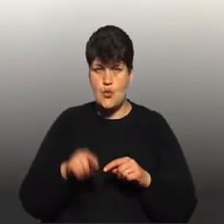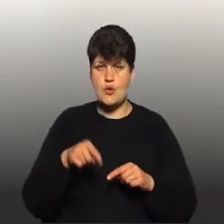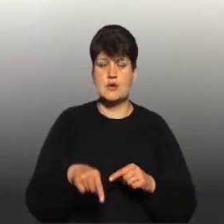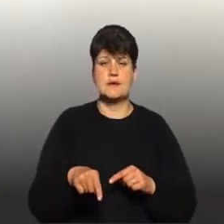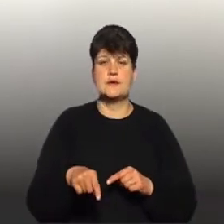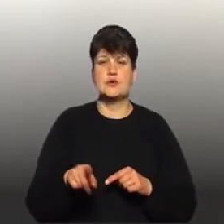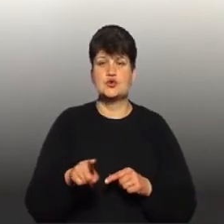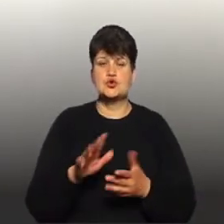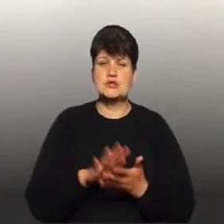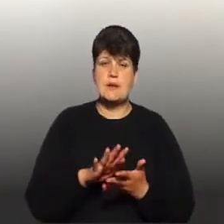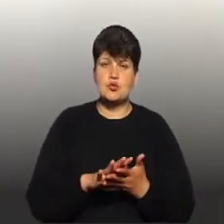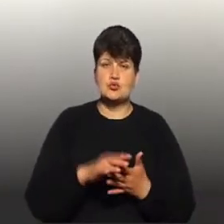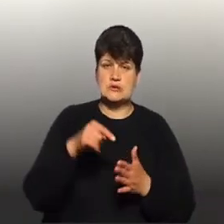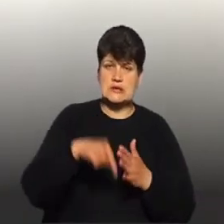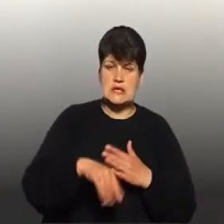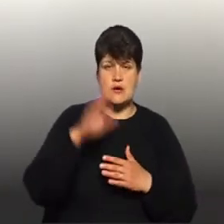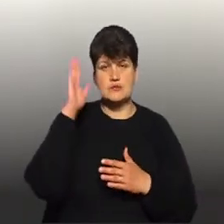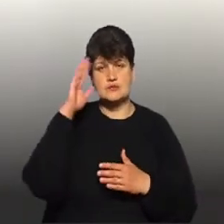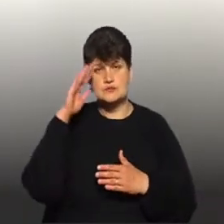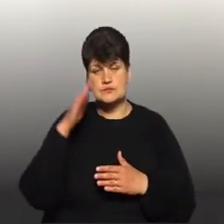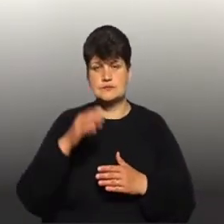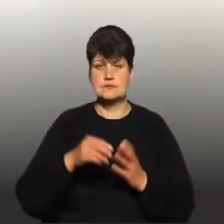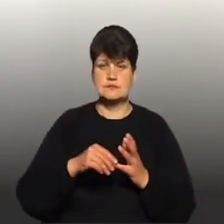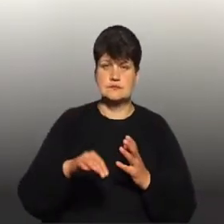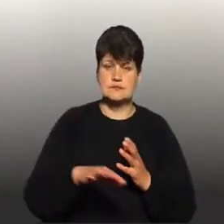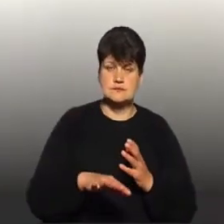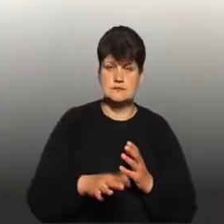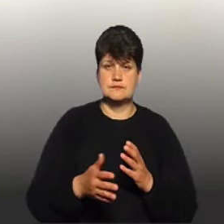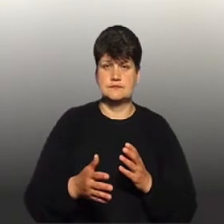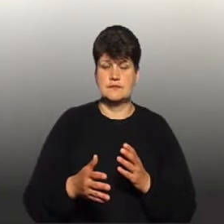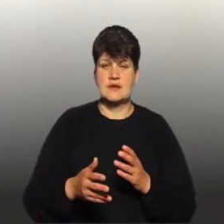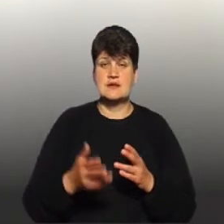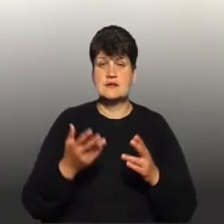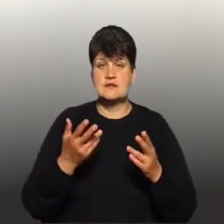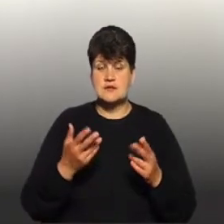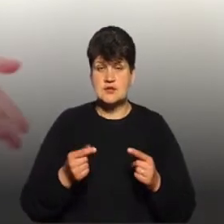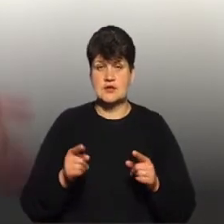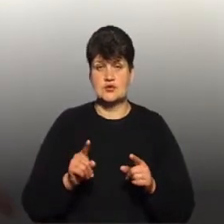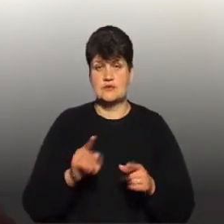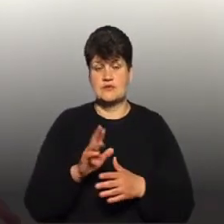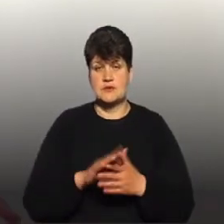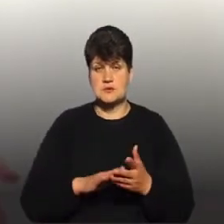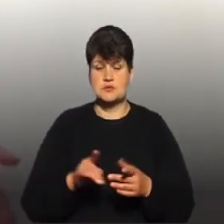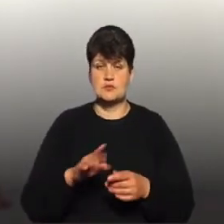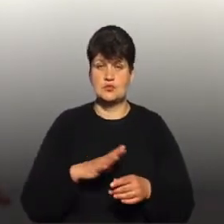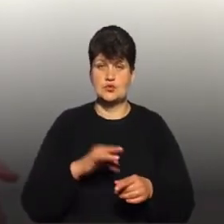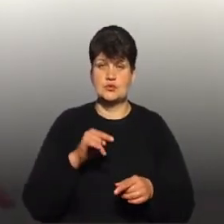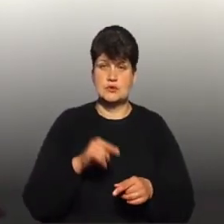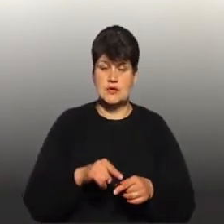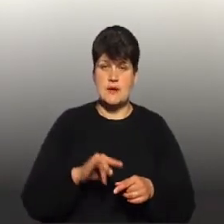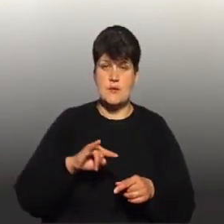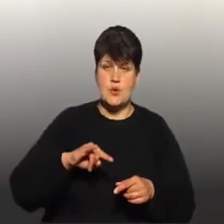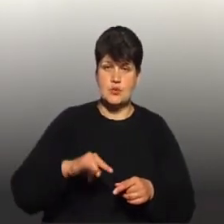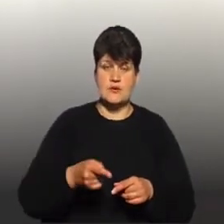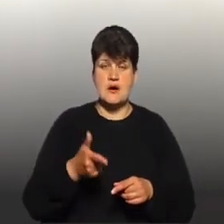забруднення підземних вод, ґрунтових вод. Ну, звичайно, якщо би там десь, перепрошую, були якісь дійсно родовища газу, нафти, то